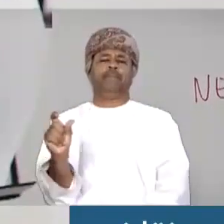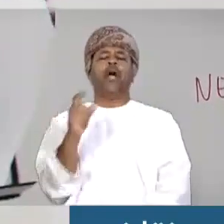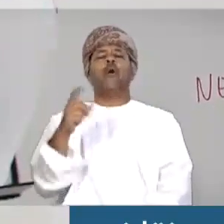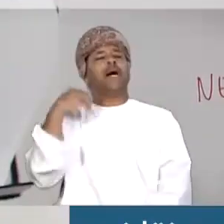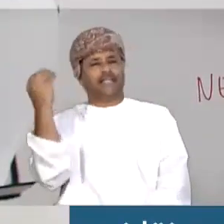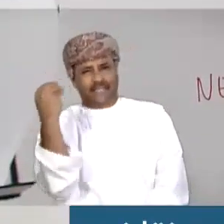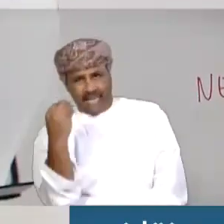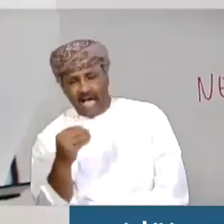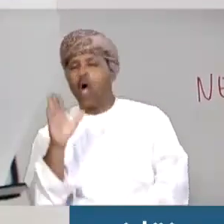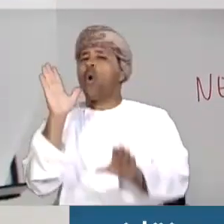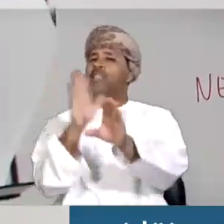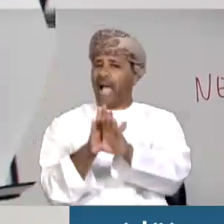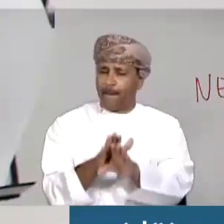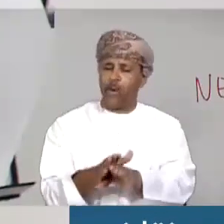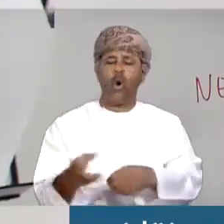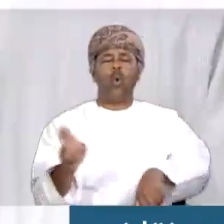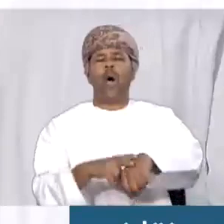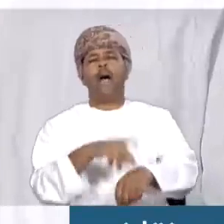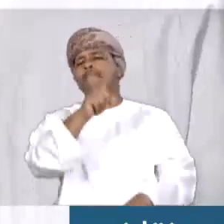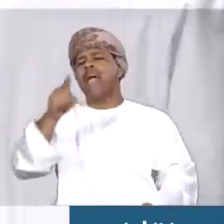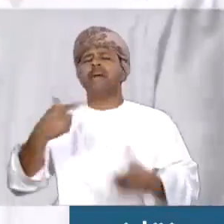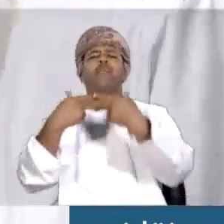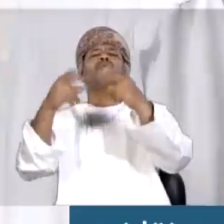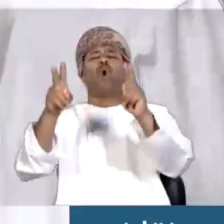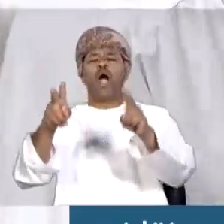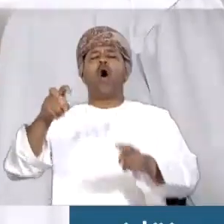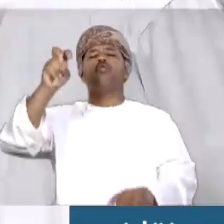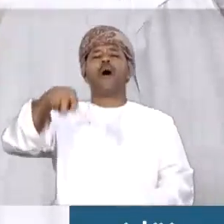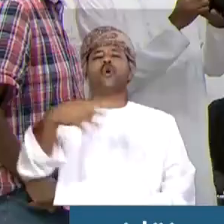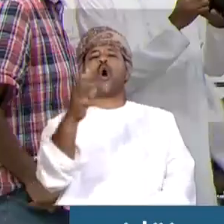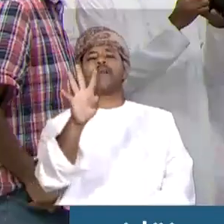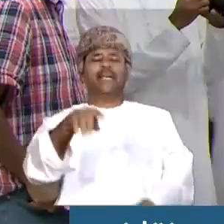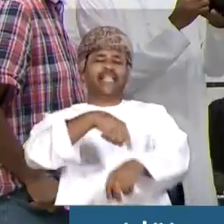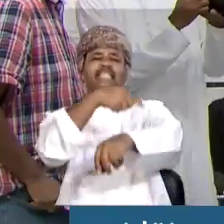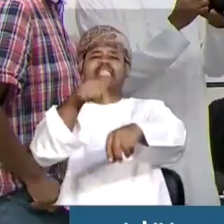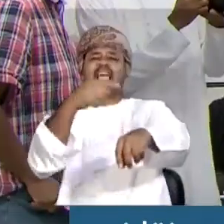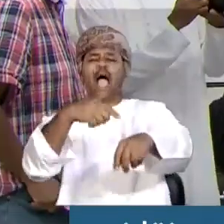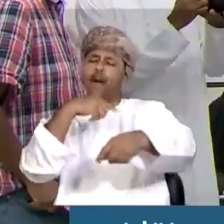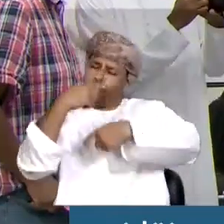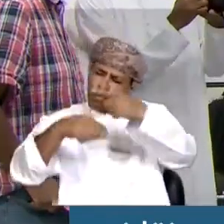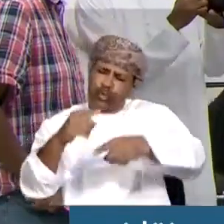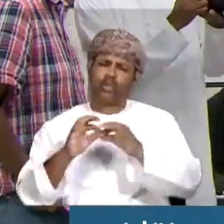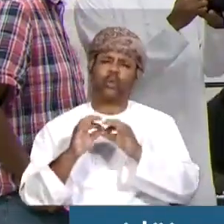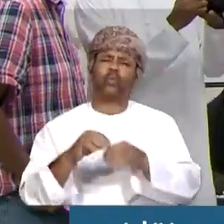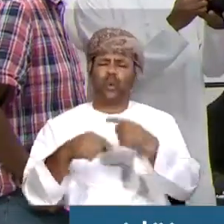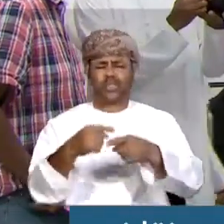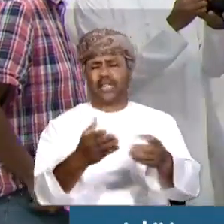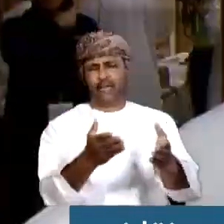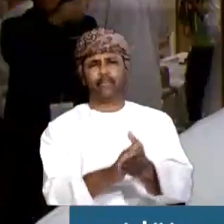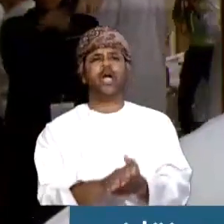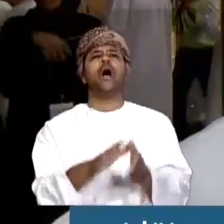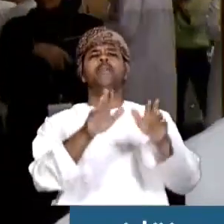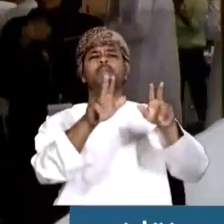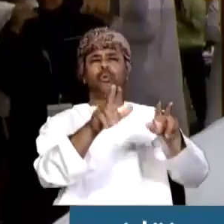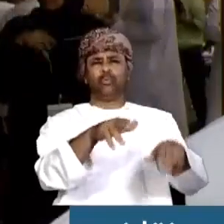كالسياحة والدعم اللوجستي والبيانات المفتوحة في 48 ساعة متواصلة. موجود اليوم